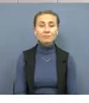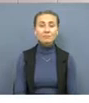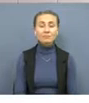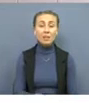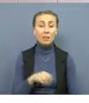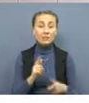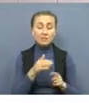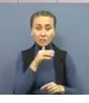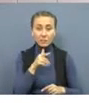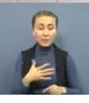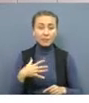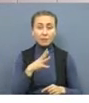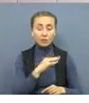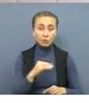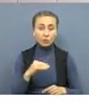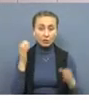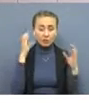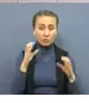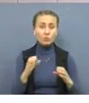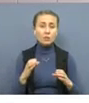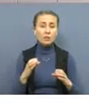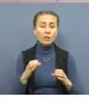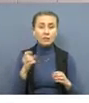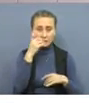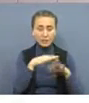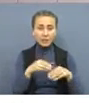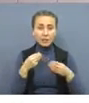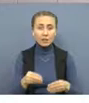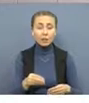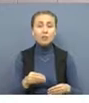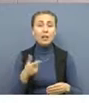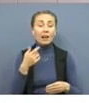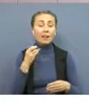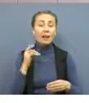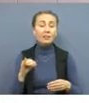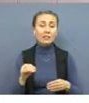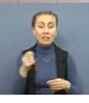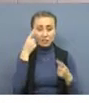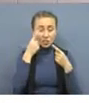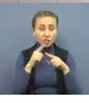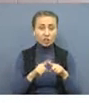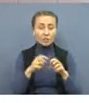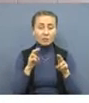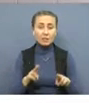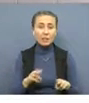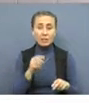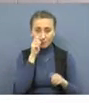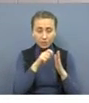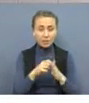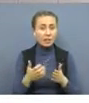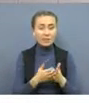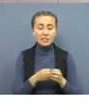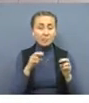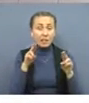В настоящее время во многих вузах страны выделяются гранты, в том числе на технические специальности. Причина тому – недостаточное количество